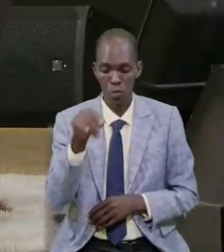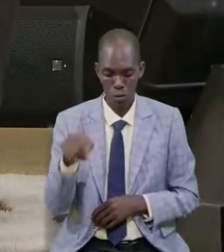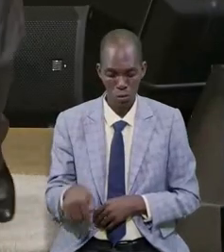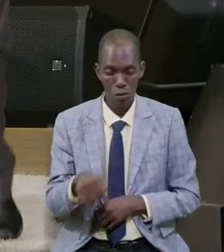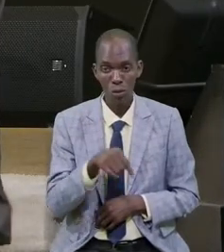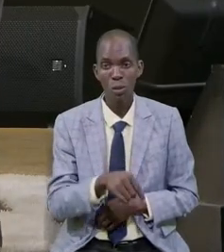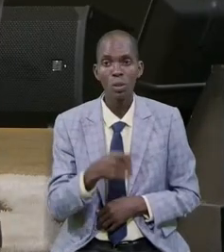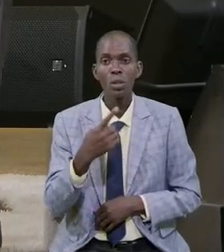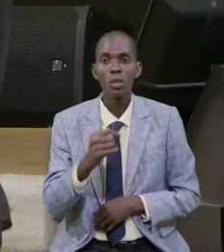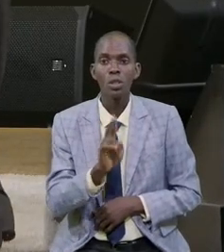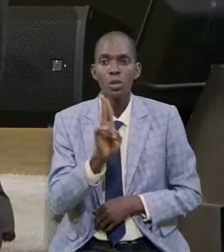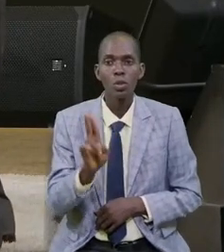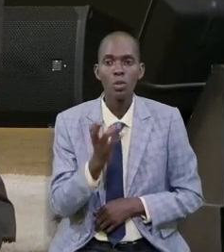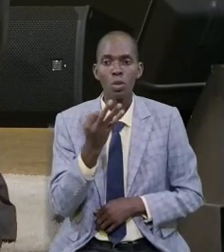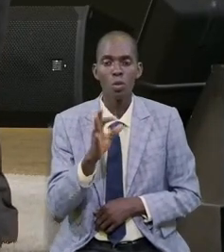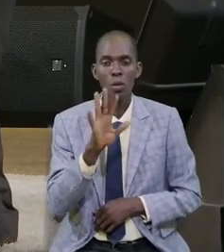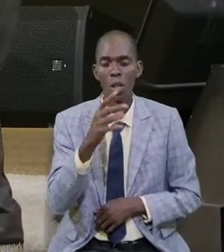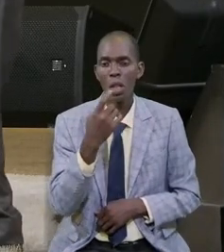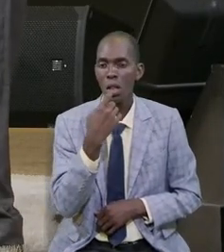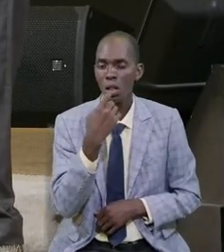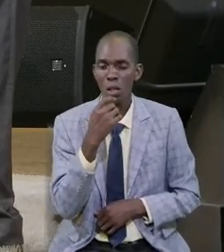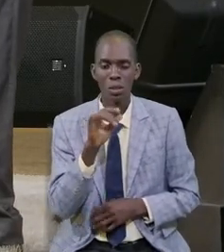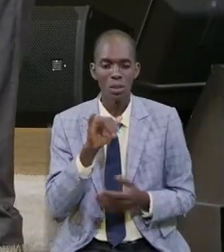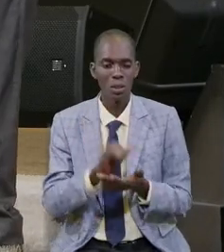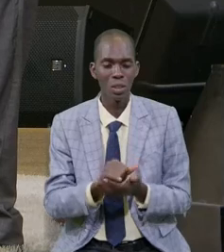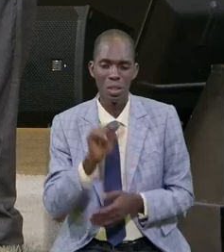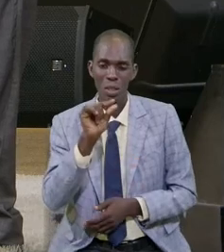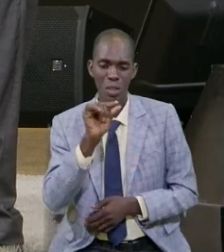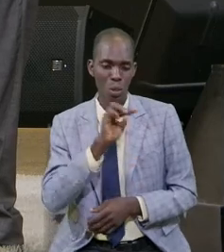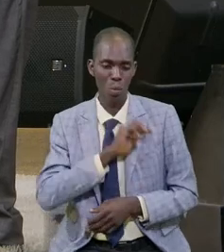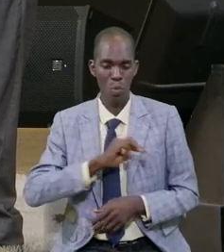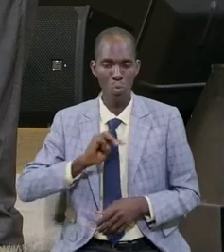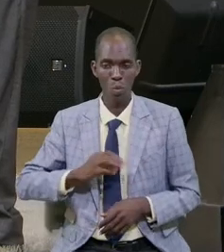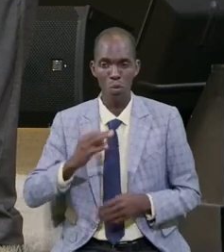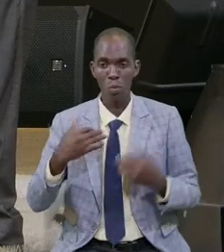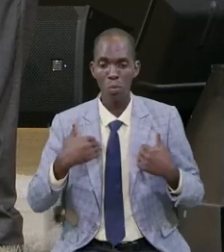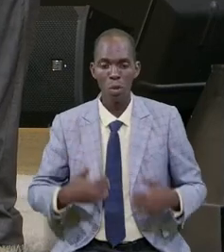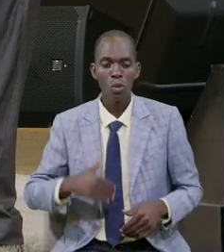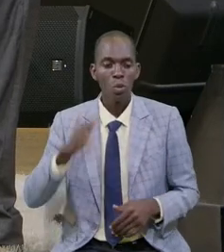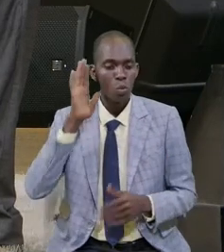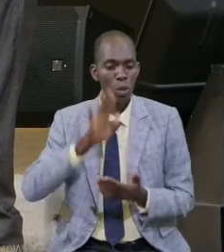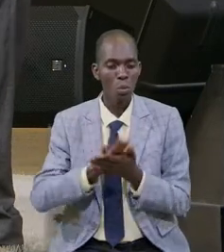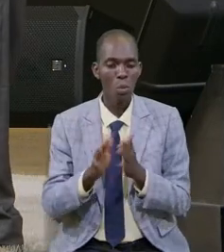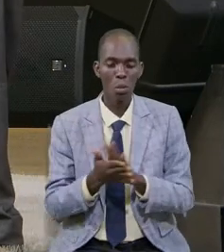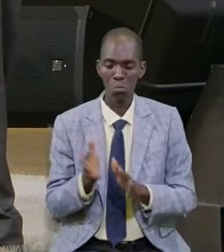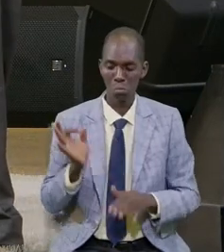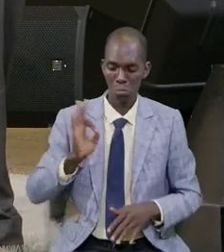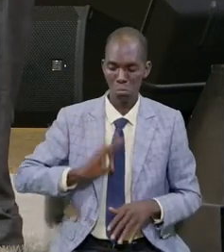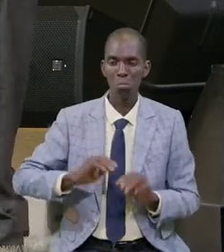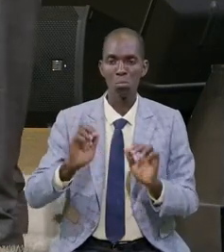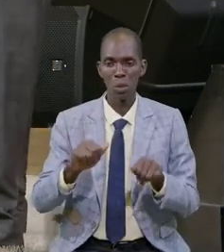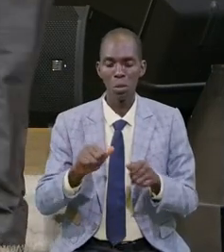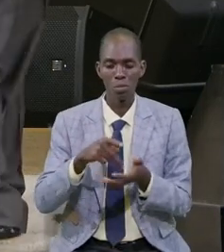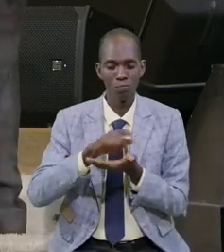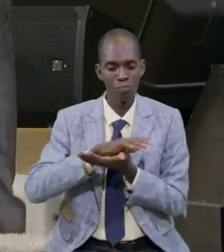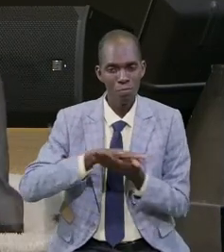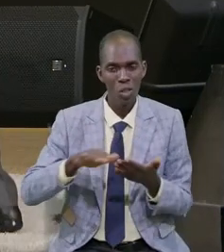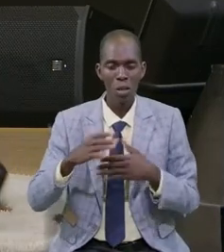vos pieds, petits pieds, l'usage de votre langue, un petit membre, doit être profitable et doit